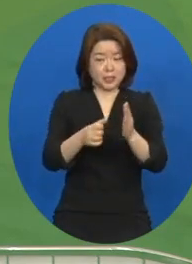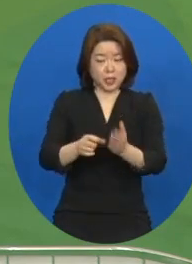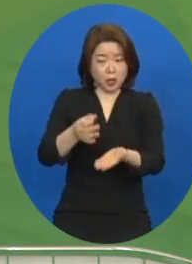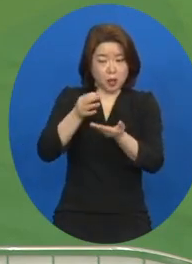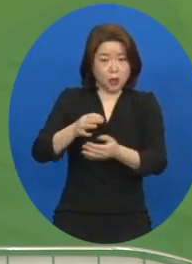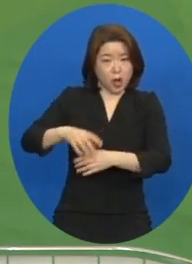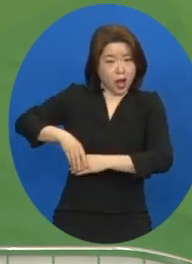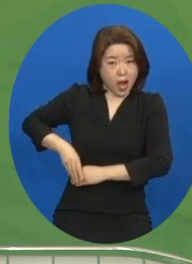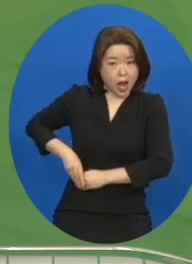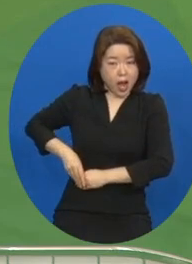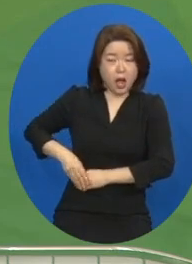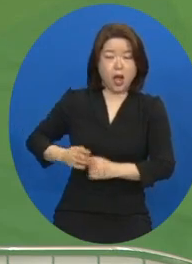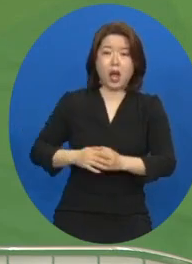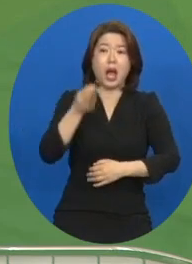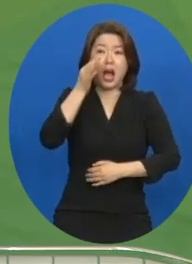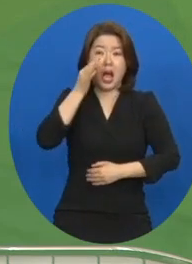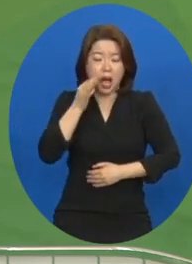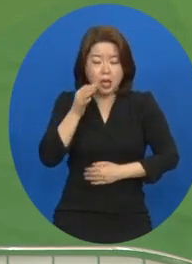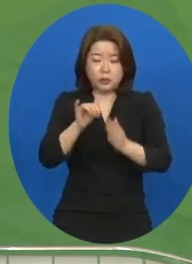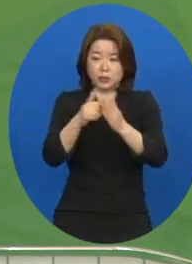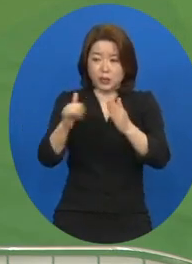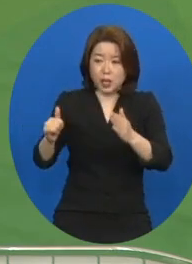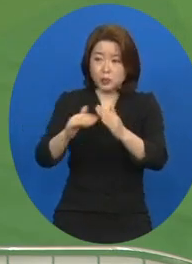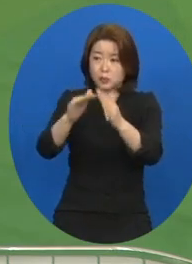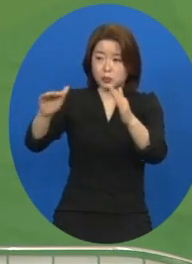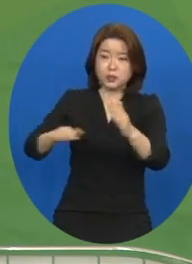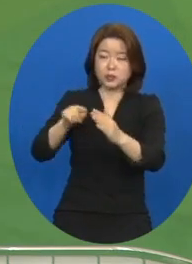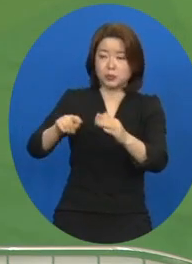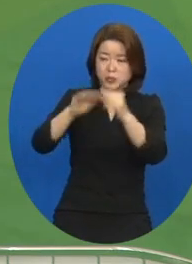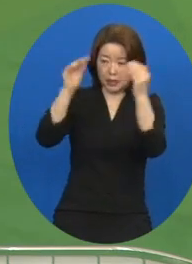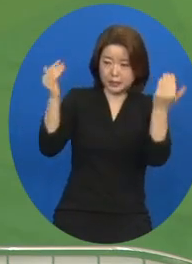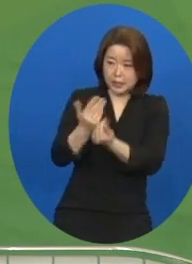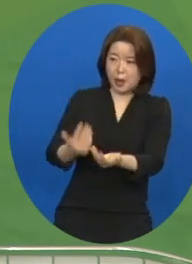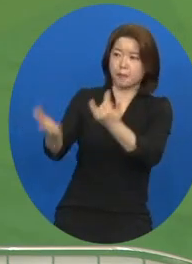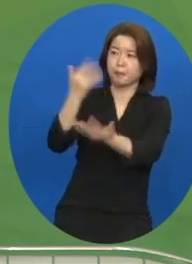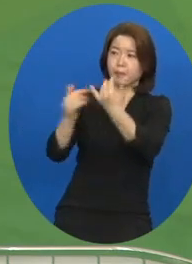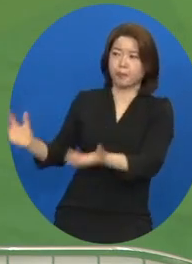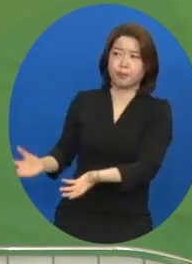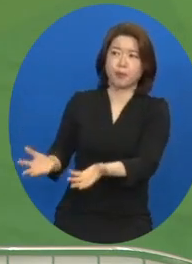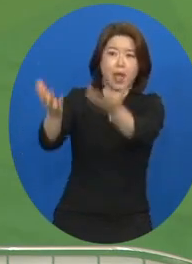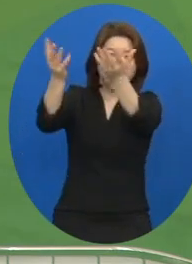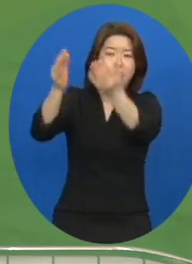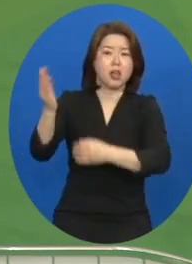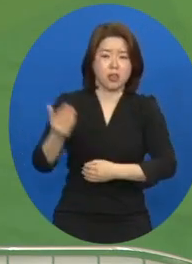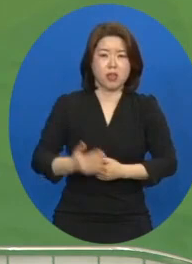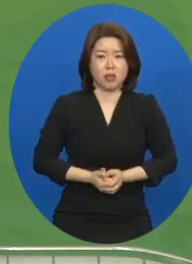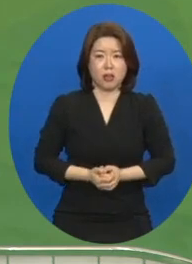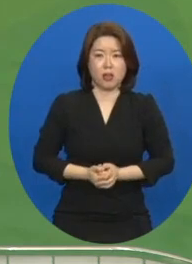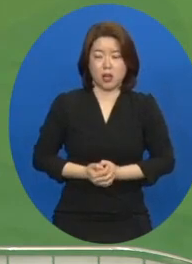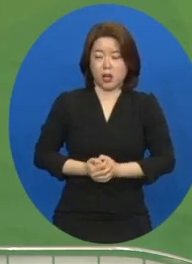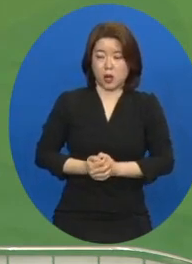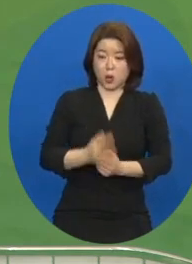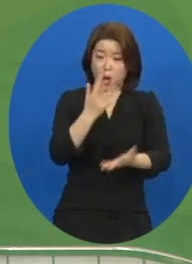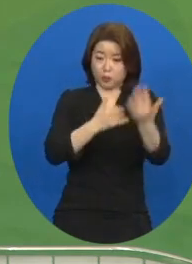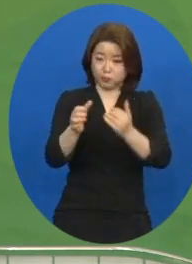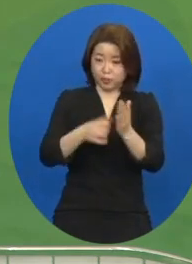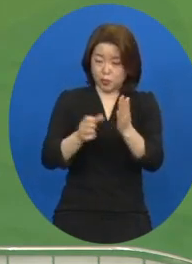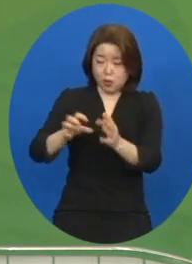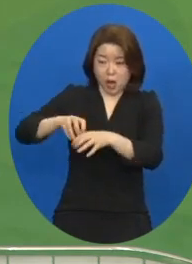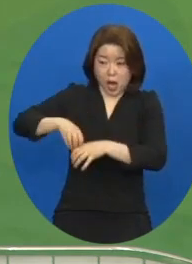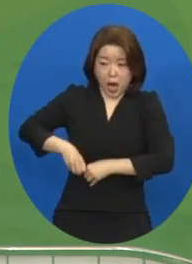있는 아간과 그 가족 집안이 다 불태워져야 되는 거예요. 불태워져야 될 물건을 가지고